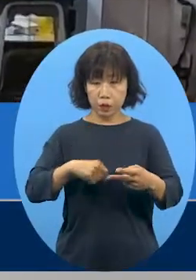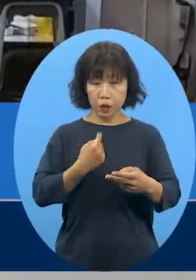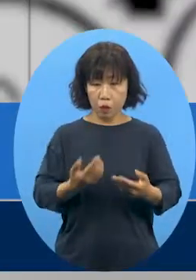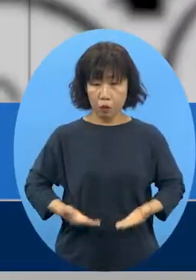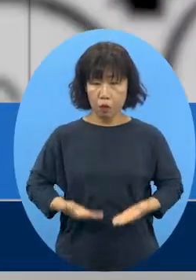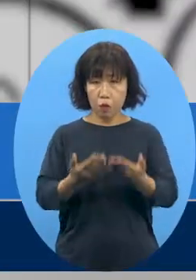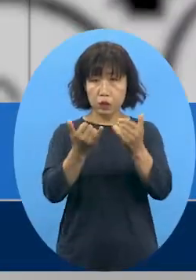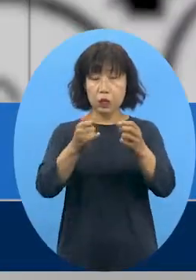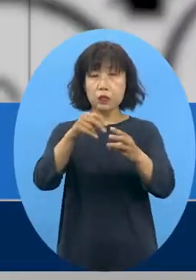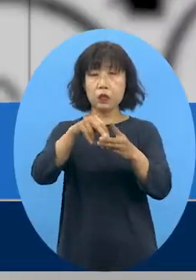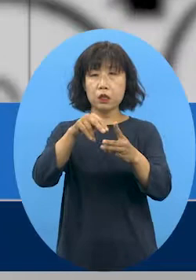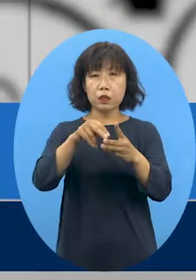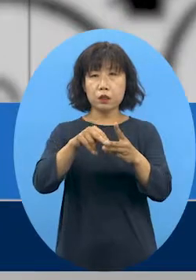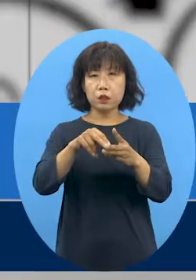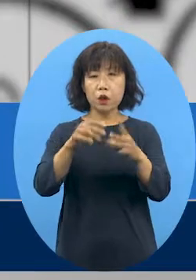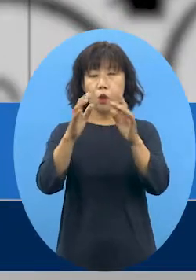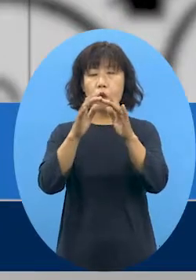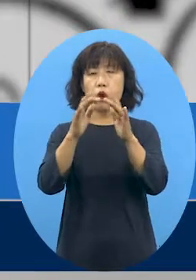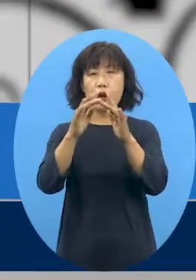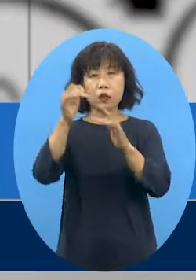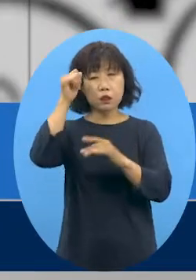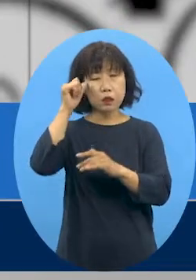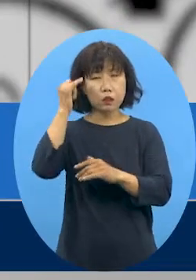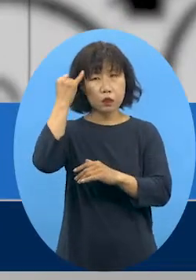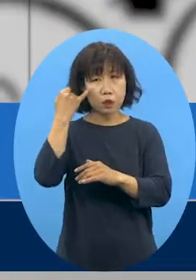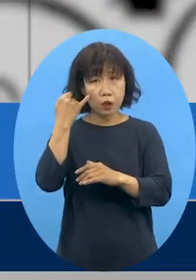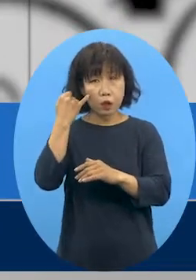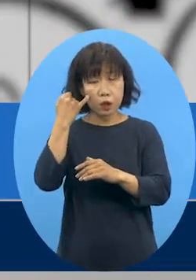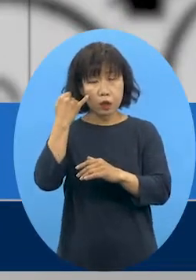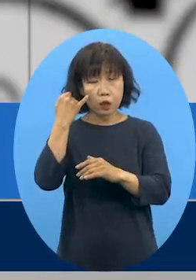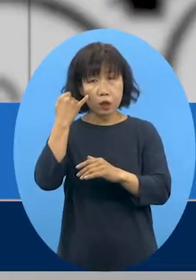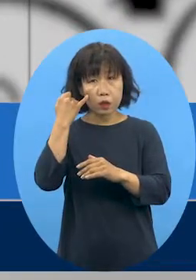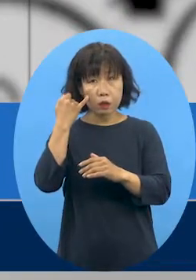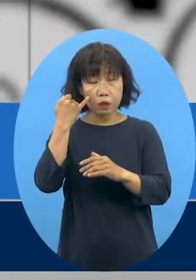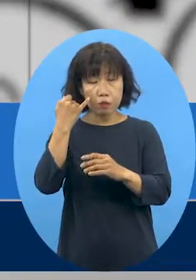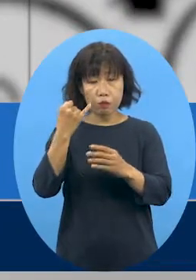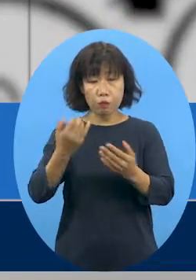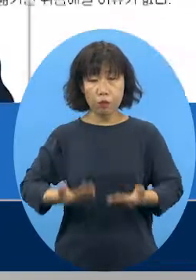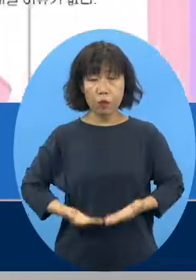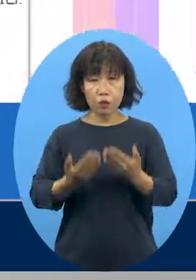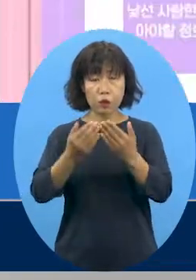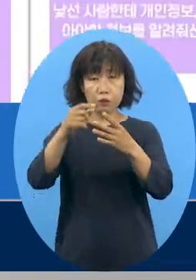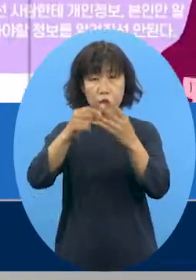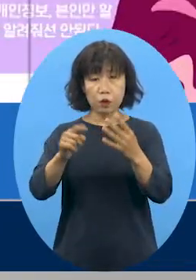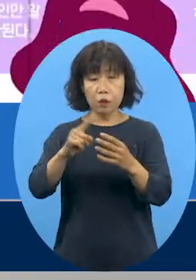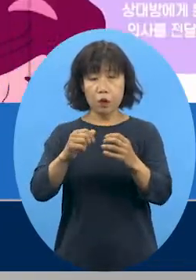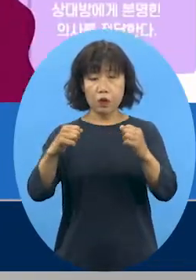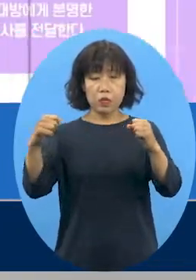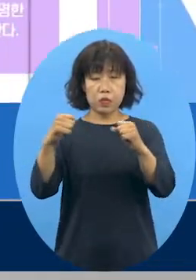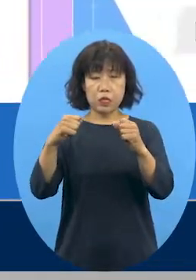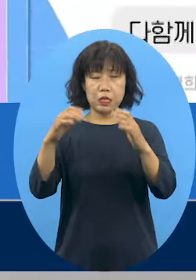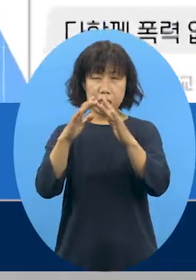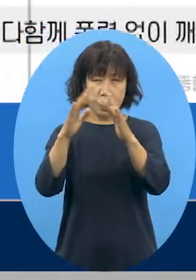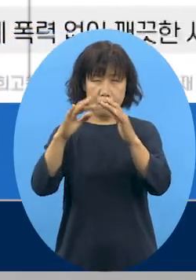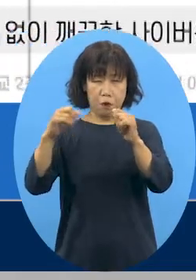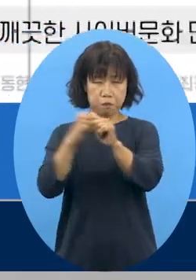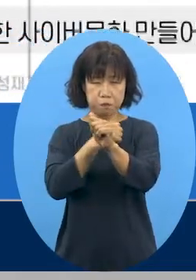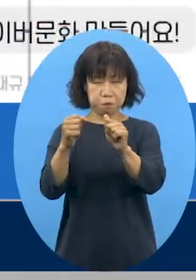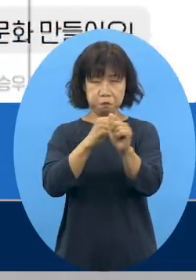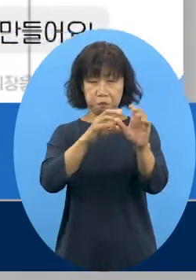자원봉사센터 는 온라 인 청소년 봉사 학습프로그램 사이버 폭력 멈춰 를 진행하고 성과 공유 배를